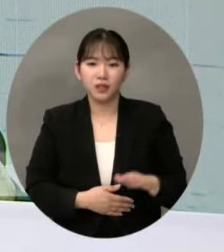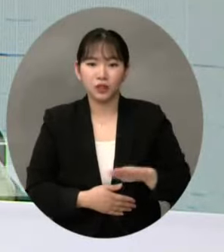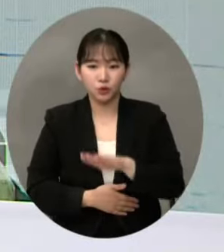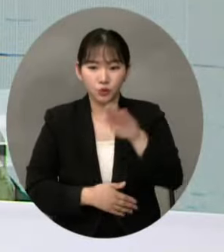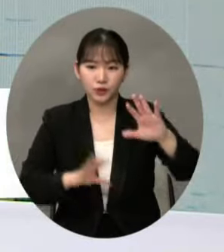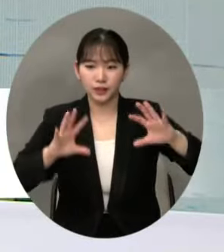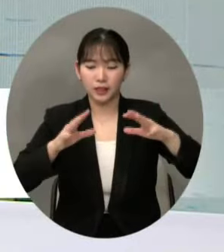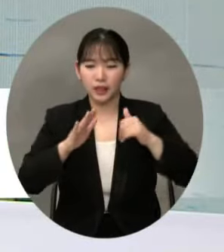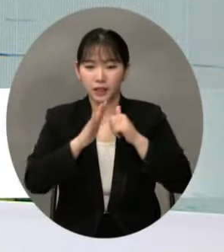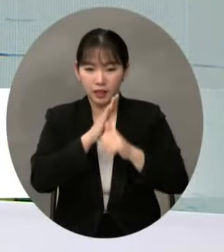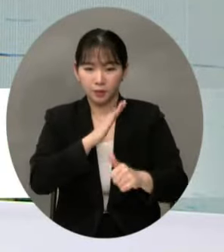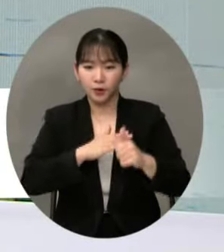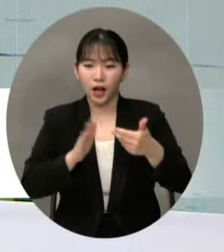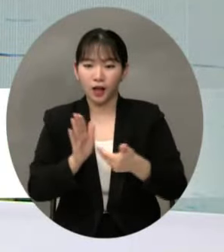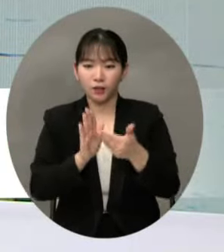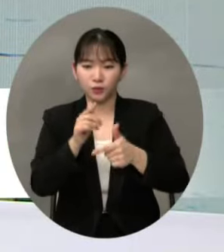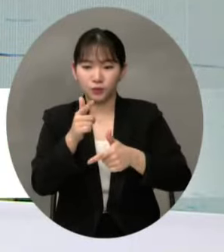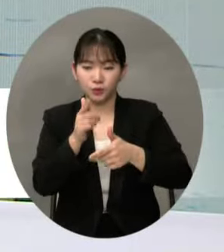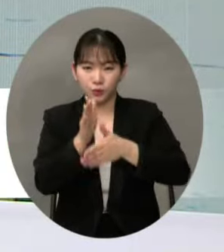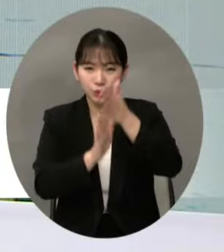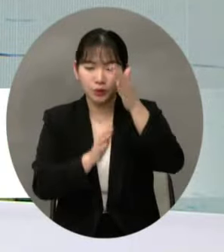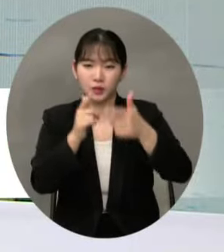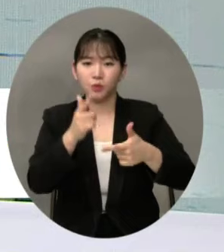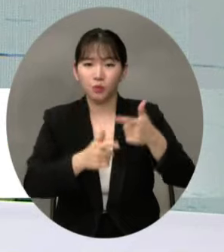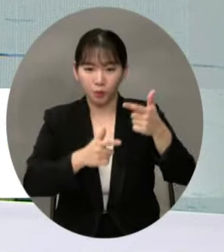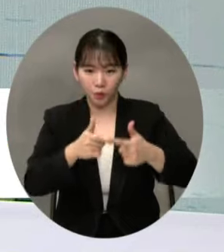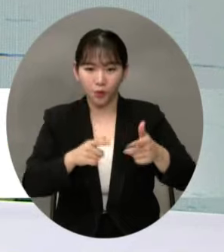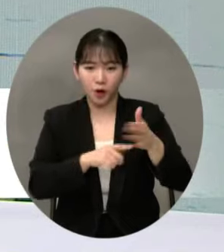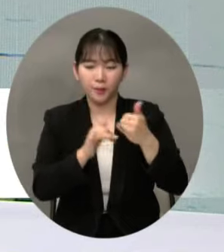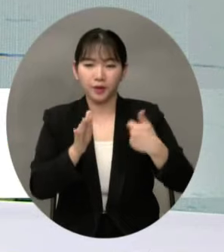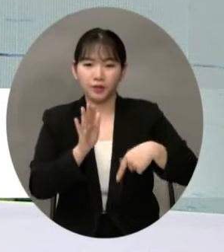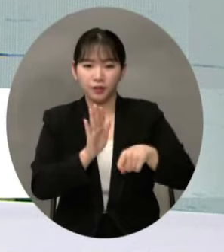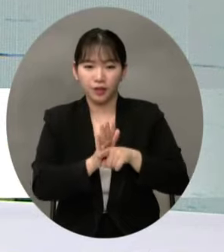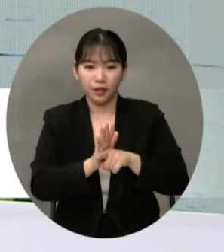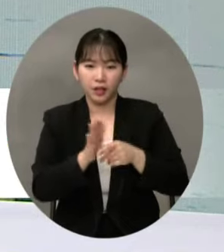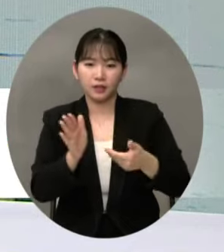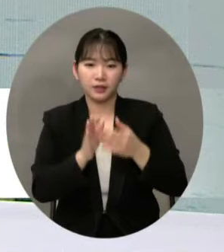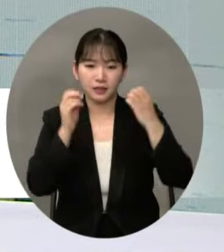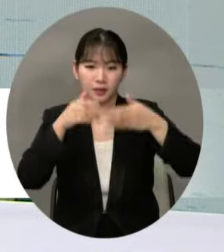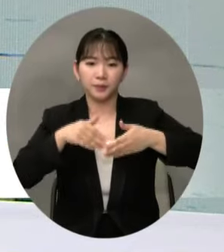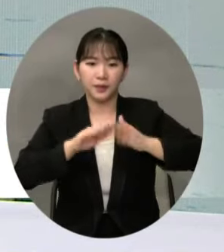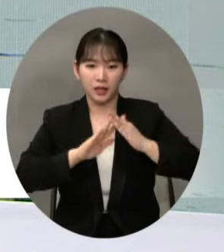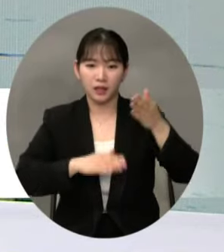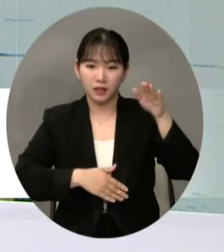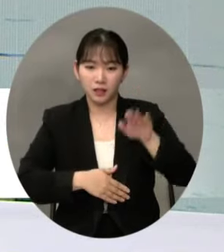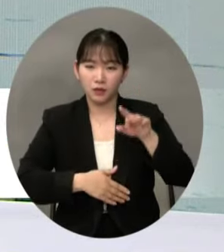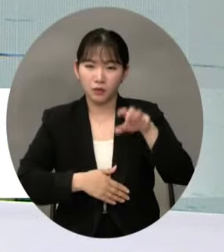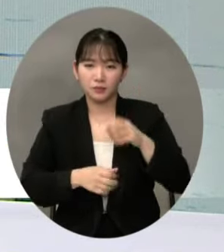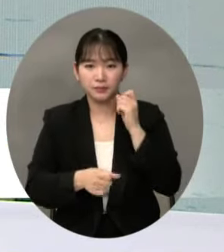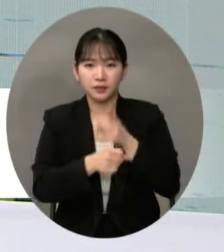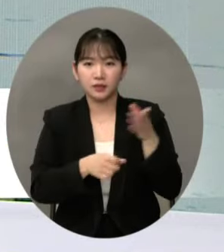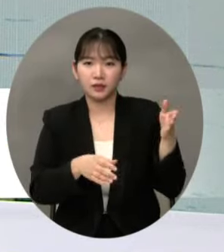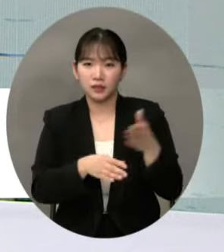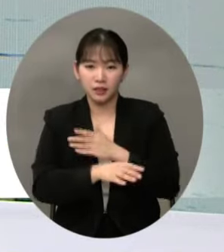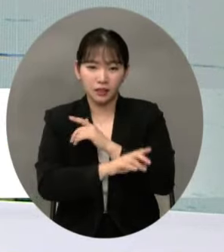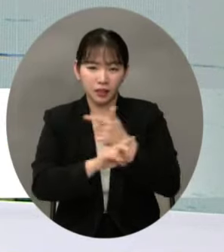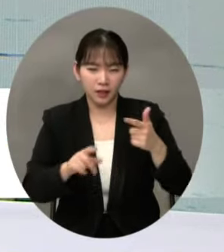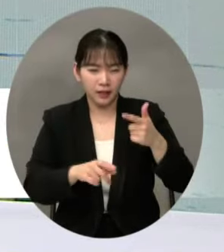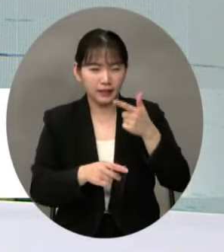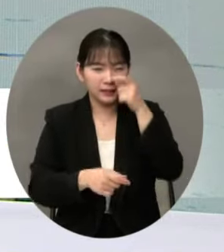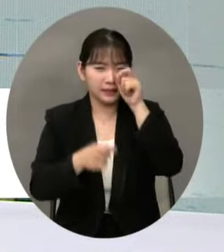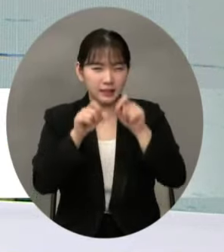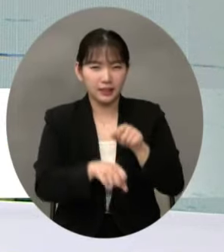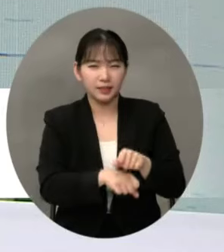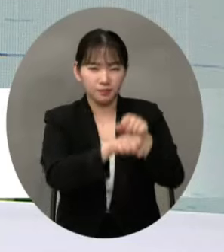우리나라의 대표적인 항구 도시 목포에 어민들을 위한 부두가 새롭게 지어졌는데요. 그런데 이곳에 벌써부터 각종